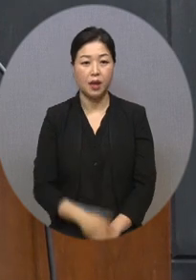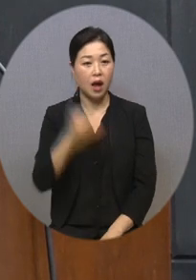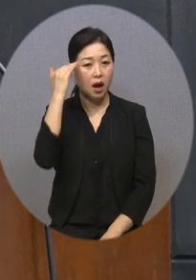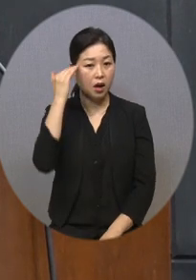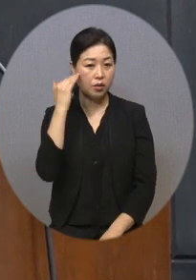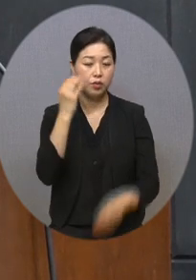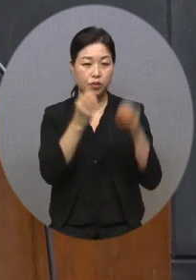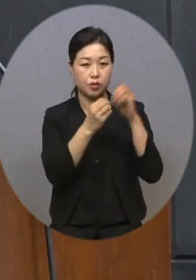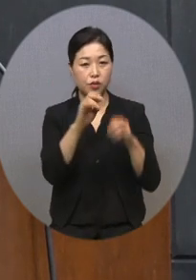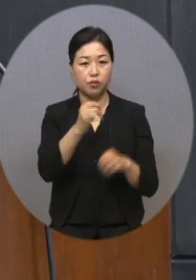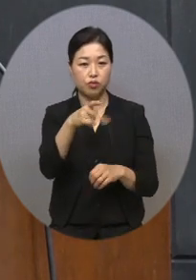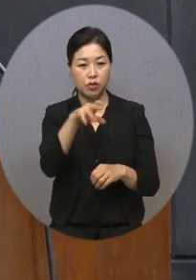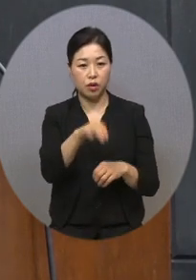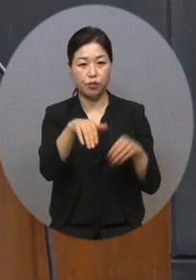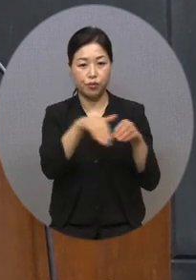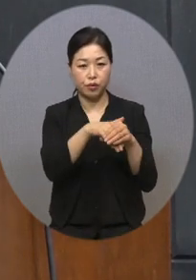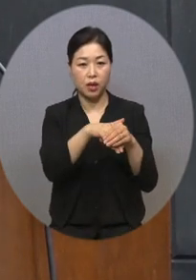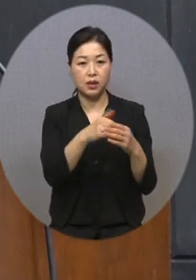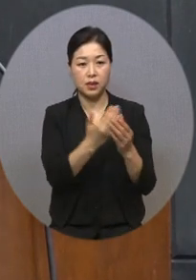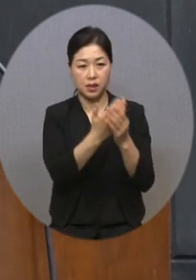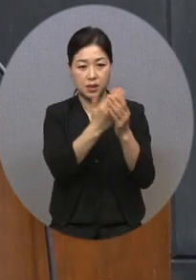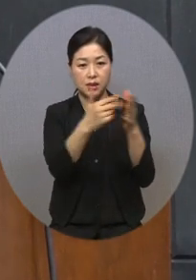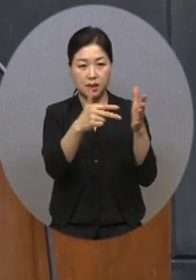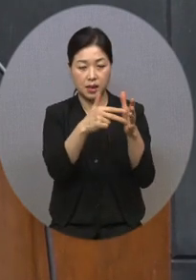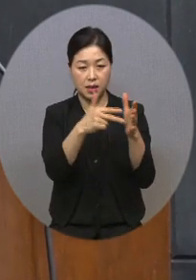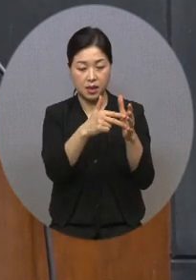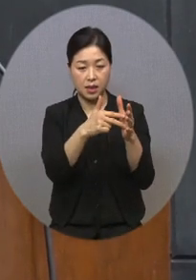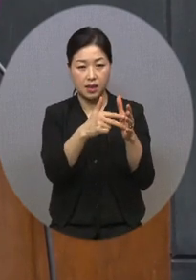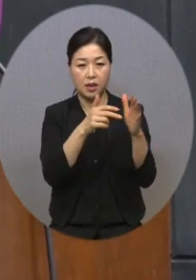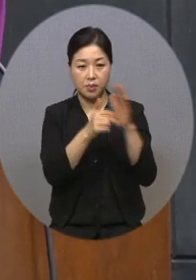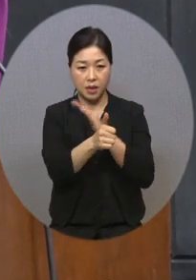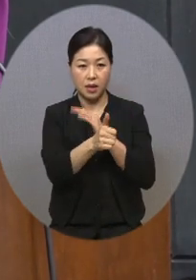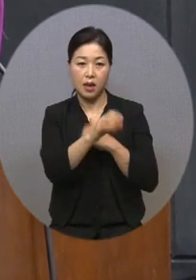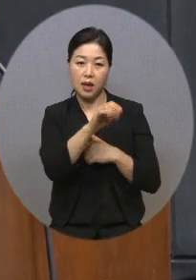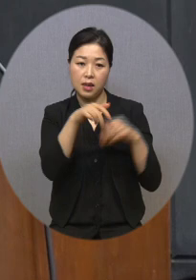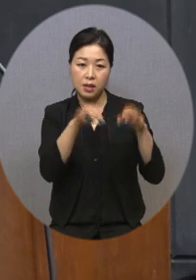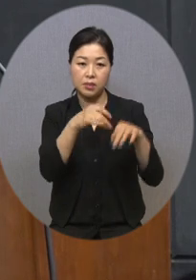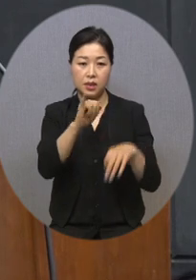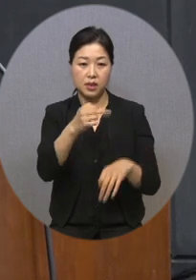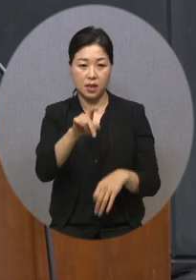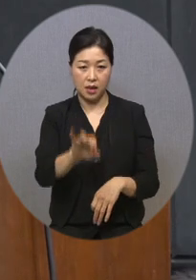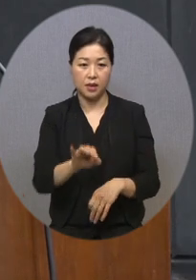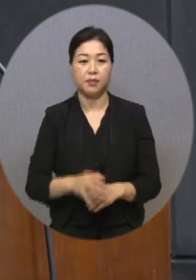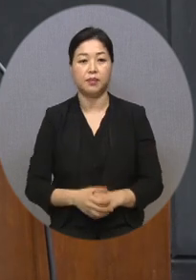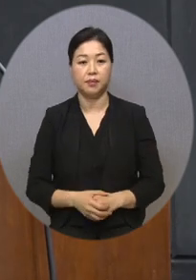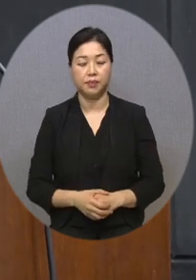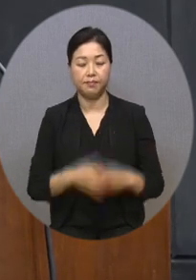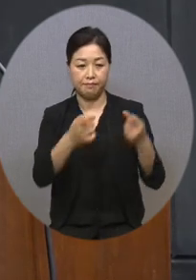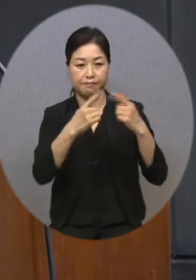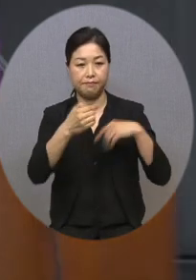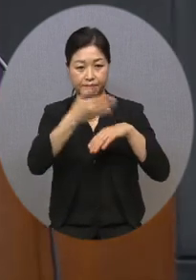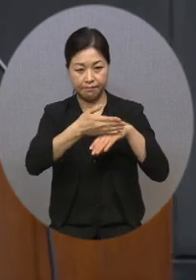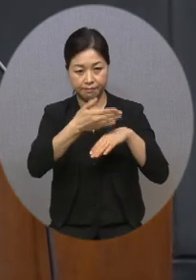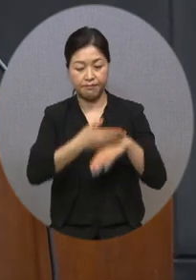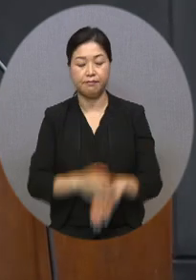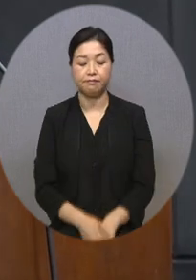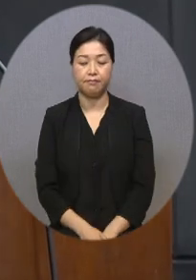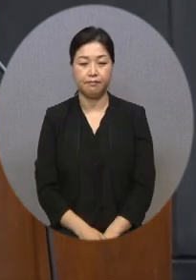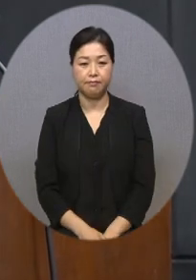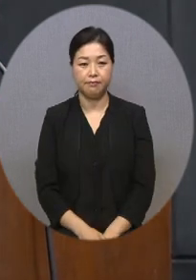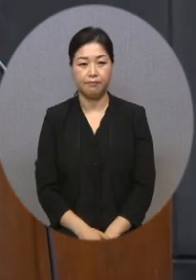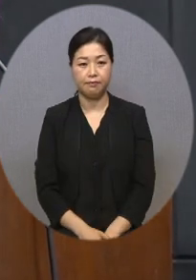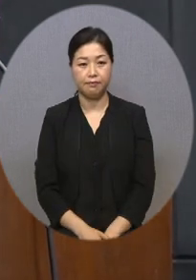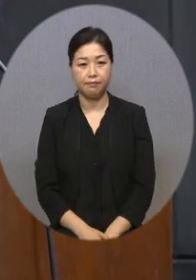한국전통무형문화재진흥재단의 이사장 김기사님 감사합니다. 참석해주셨습니다.